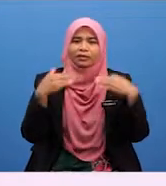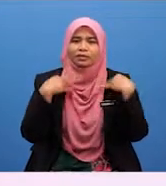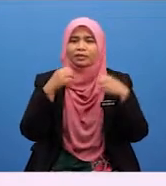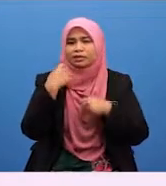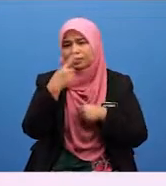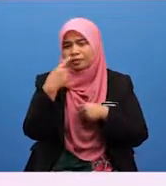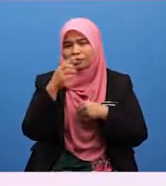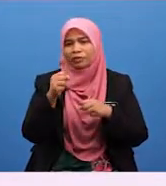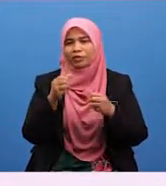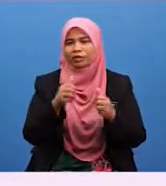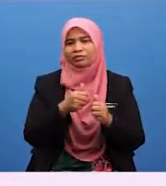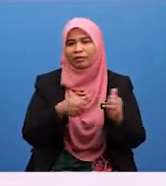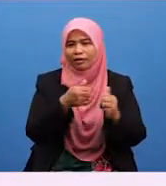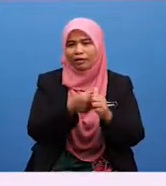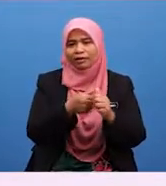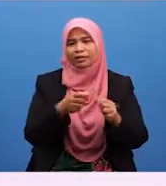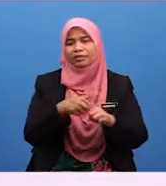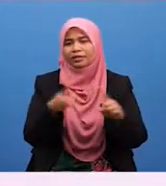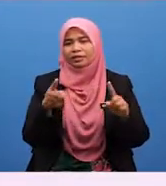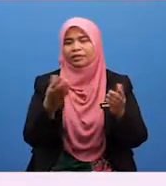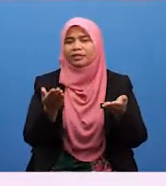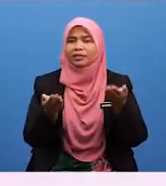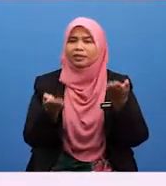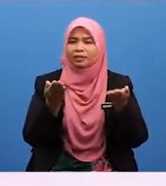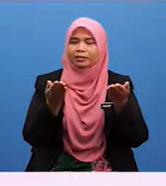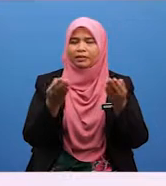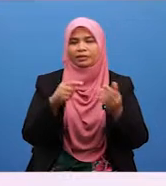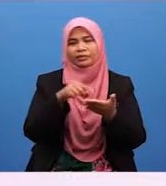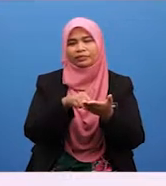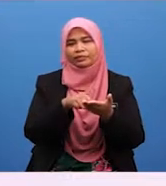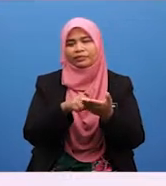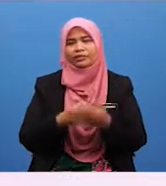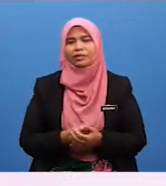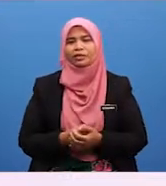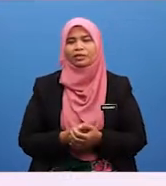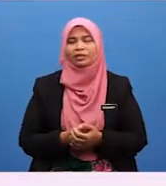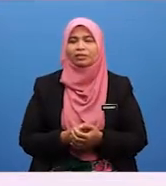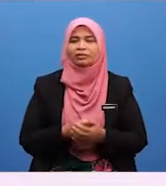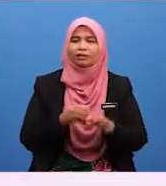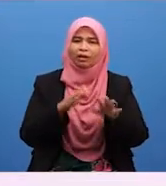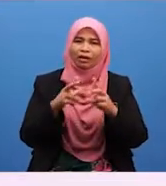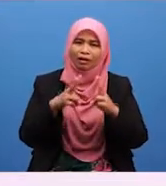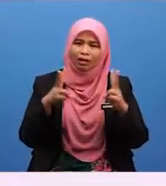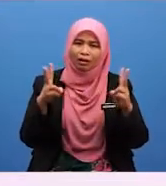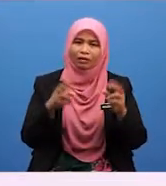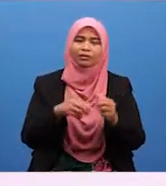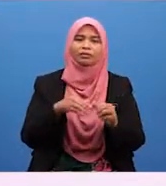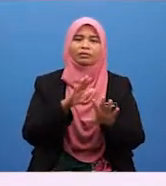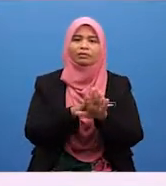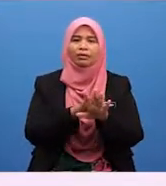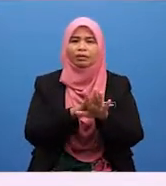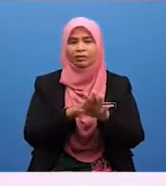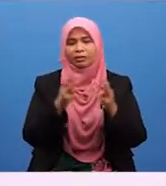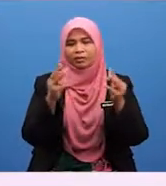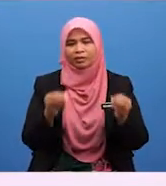daripada timbangan ini. Oleh kerana terlalu lama dan terlalu ramai manusia, keadaan pada